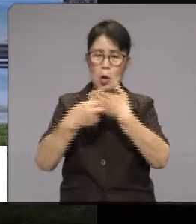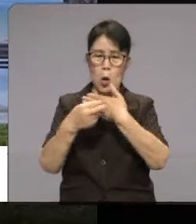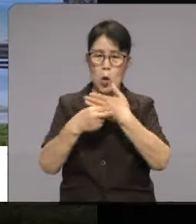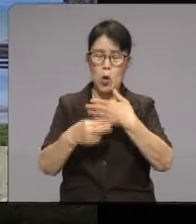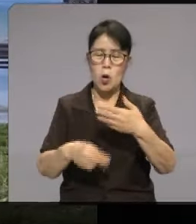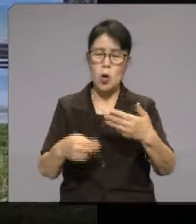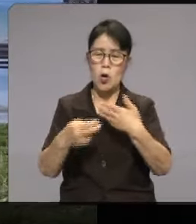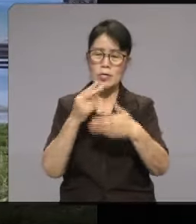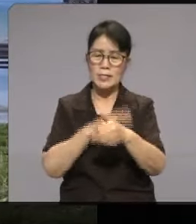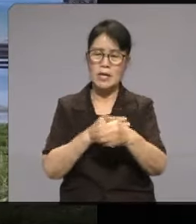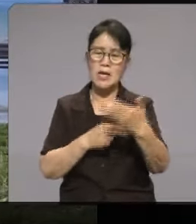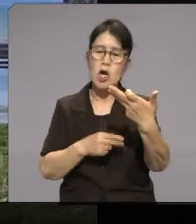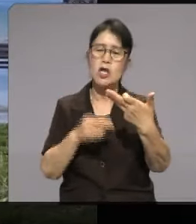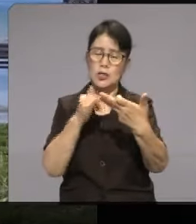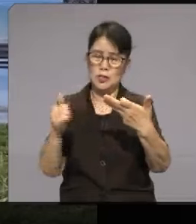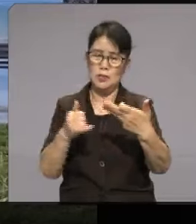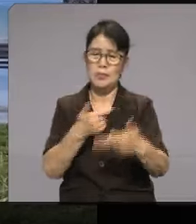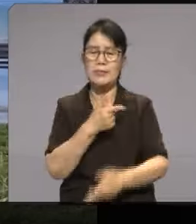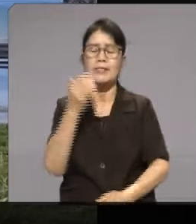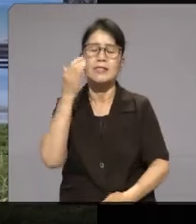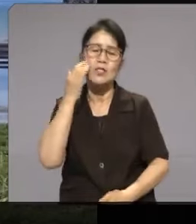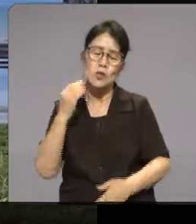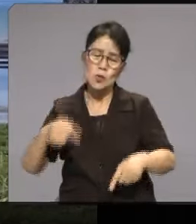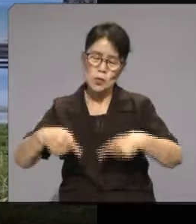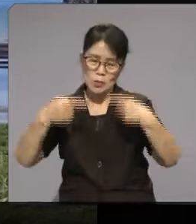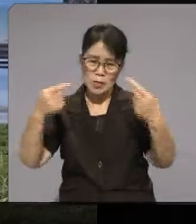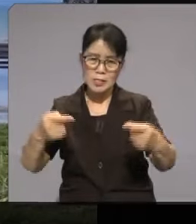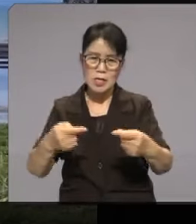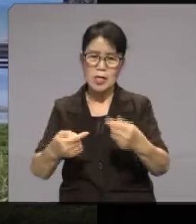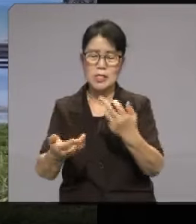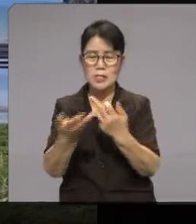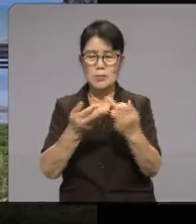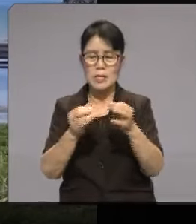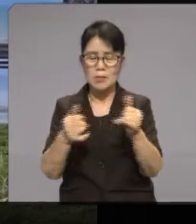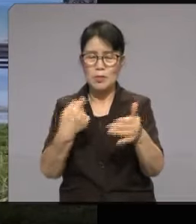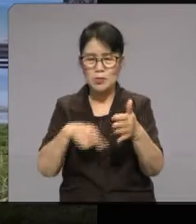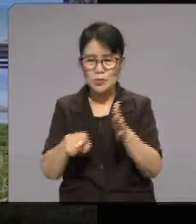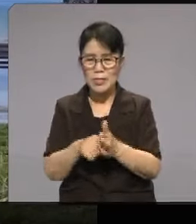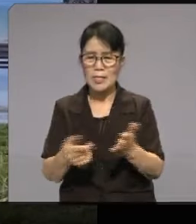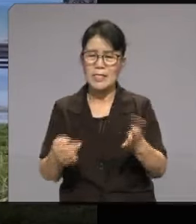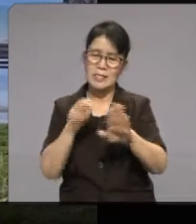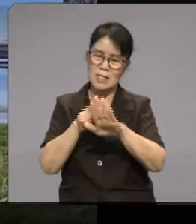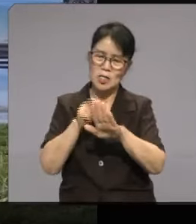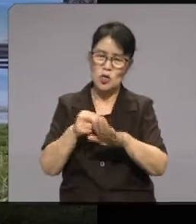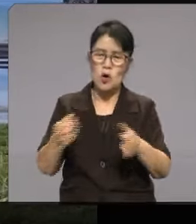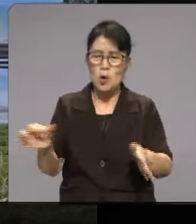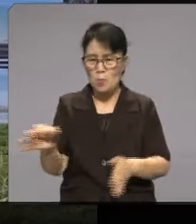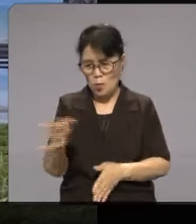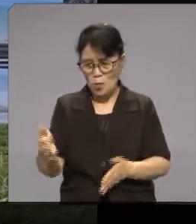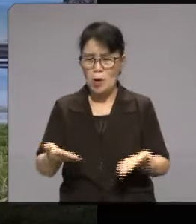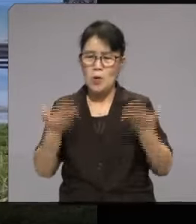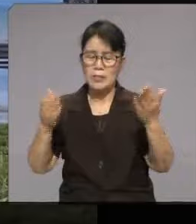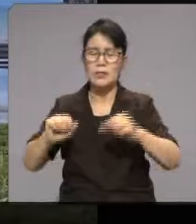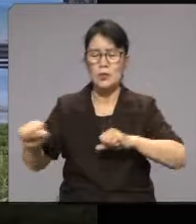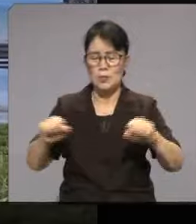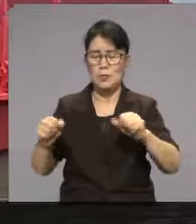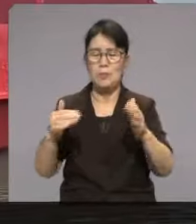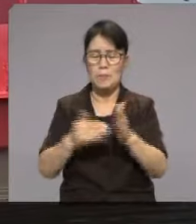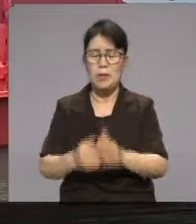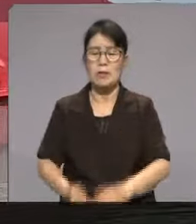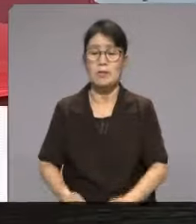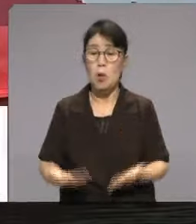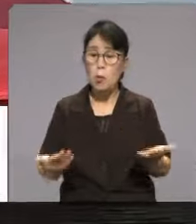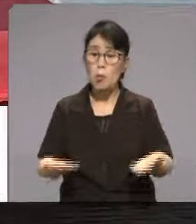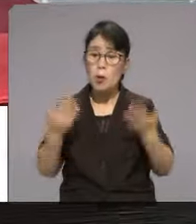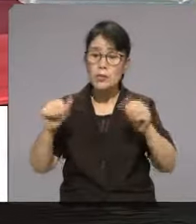의료진이 대청도를 방문해 섬 주민들을 위한 무료 진료 봉사활동을 펼쳤습니다. 이번